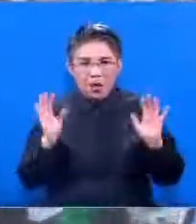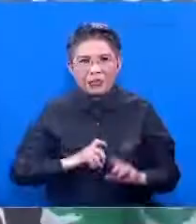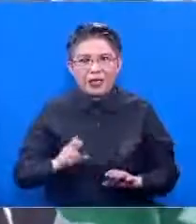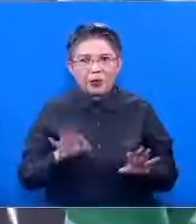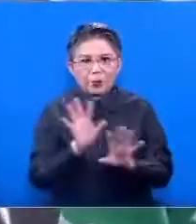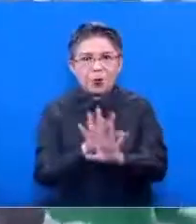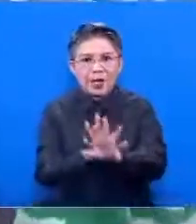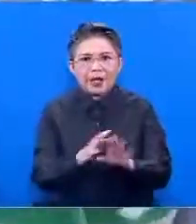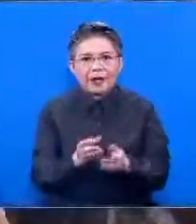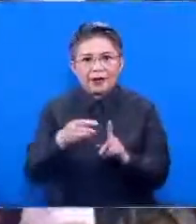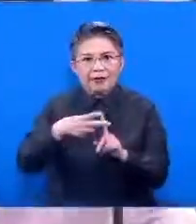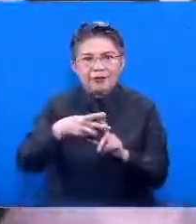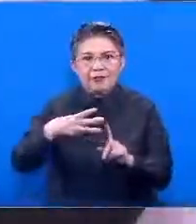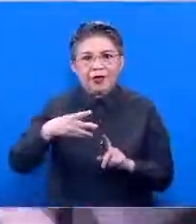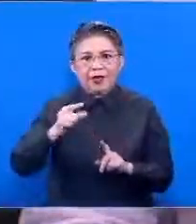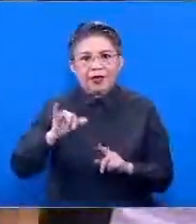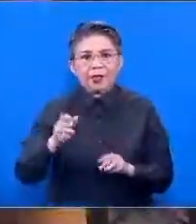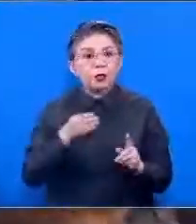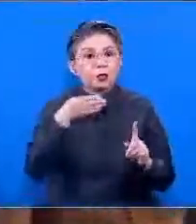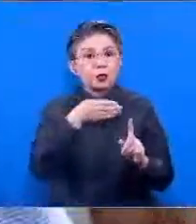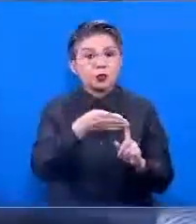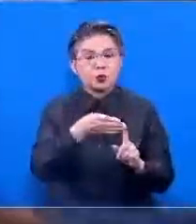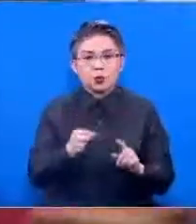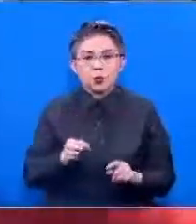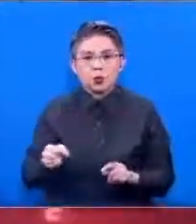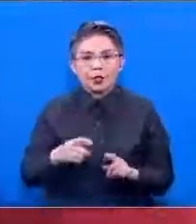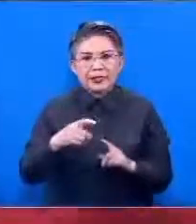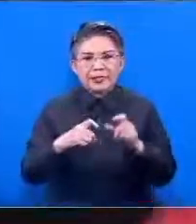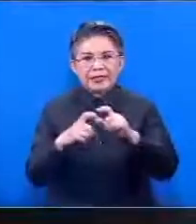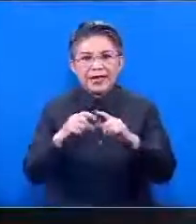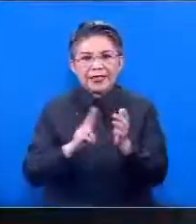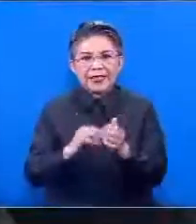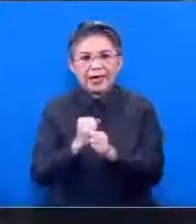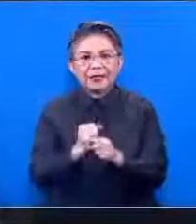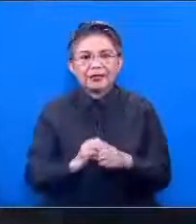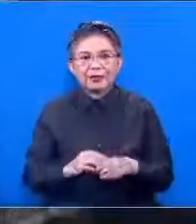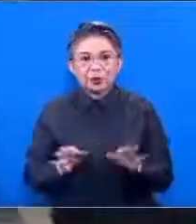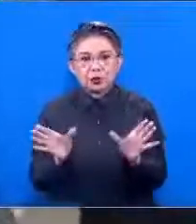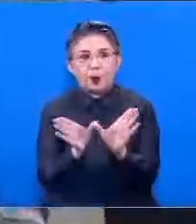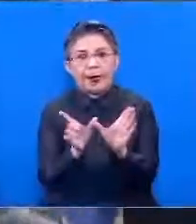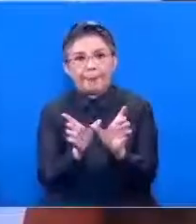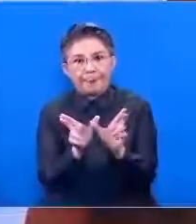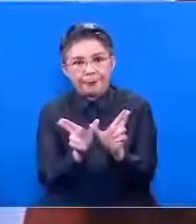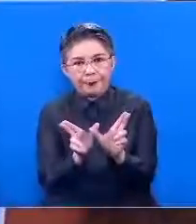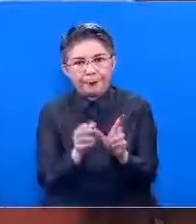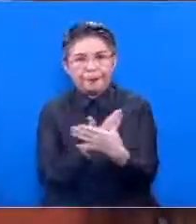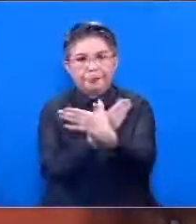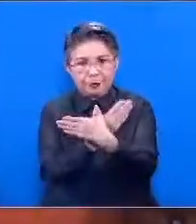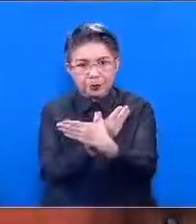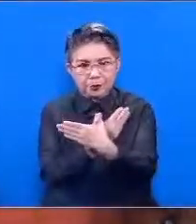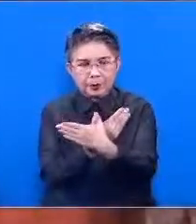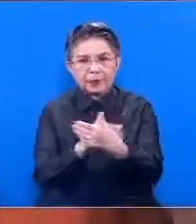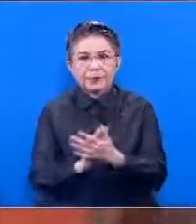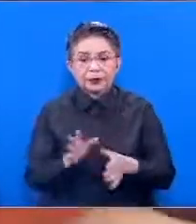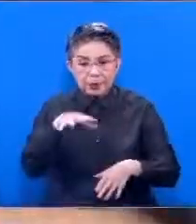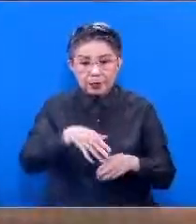berebut naik kapal feri dengan tujuan Pulau Kangean, Sumenep, Jawa Timur. Sejumlah penumpang juga mengaku datang ke pelabuhan